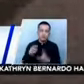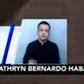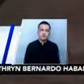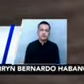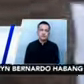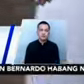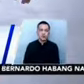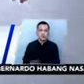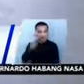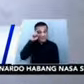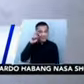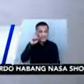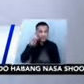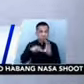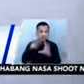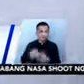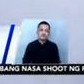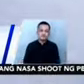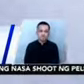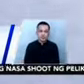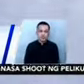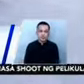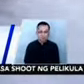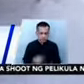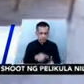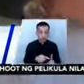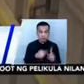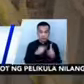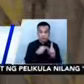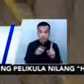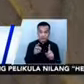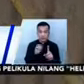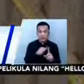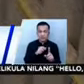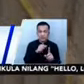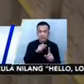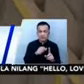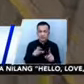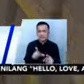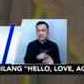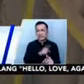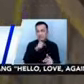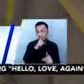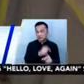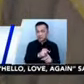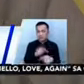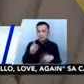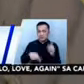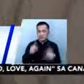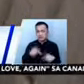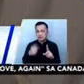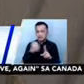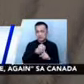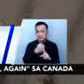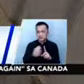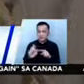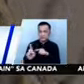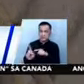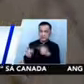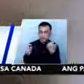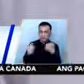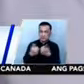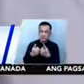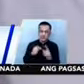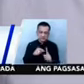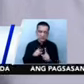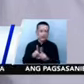videos. Sumbong pa ng biktima. Matagal na siya nakakaranas ng iba't ibang uri ng pananakit sa dating nobyo, kaya siya